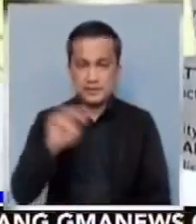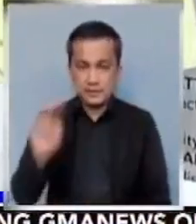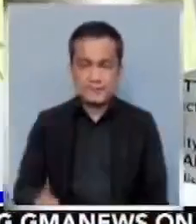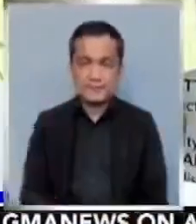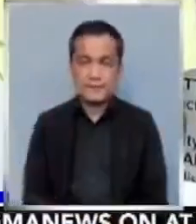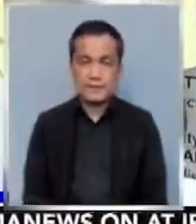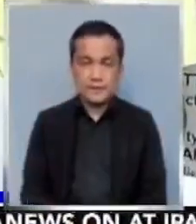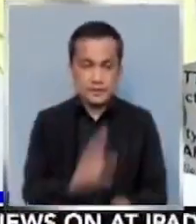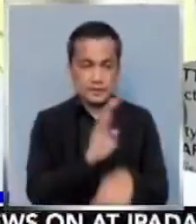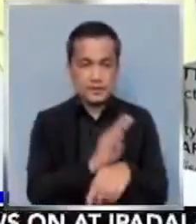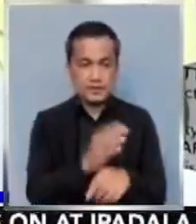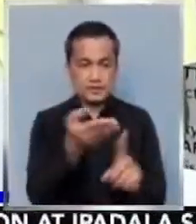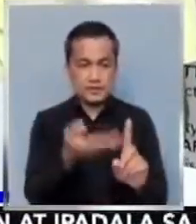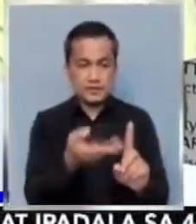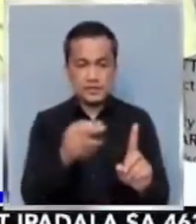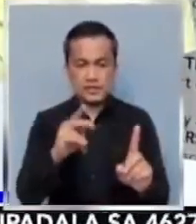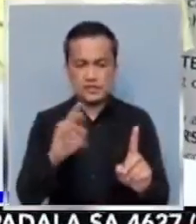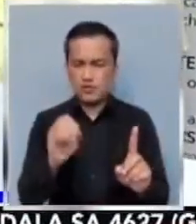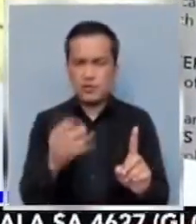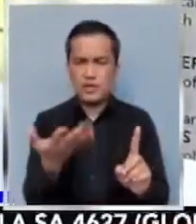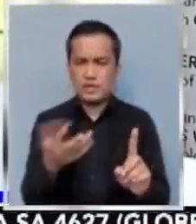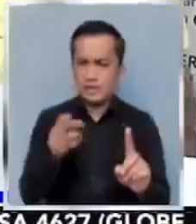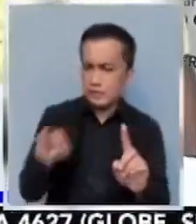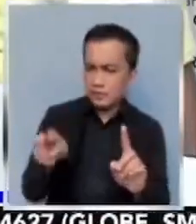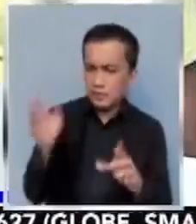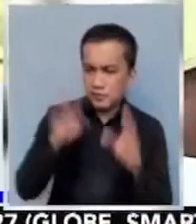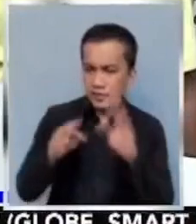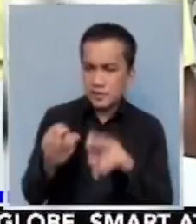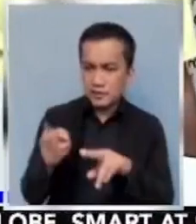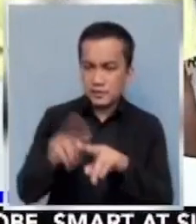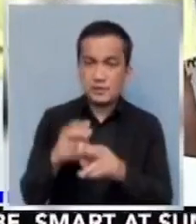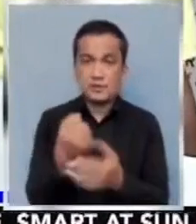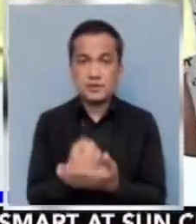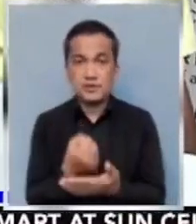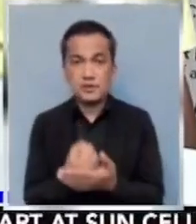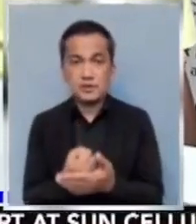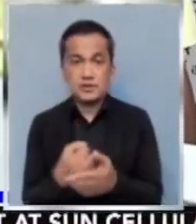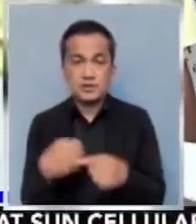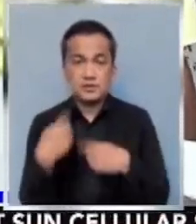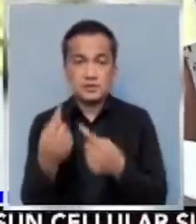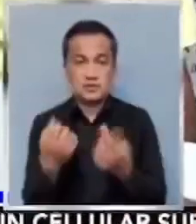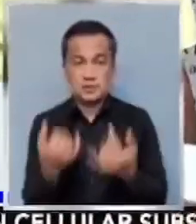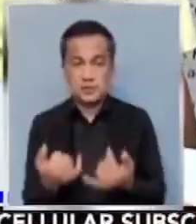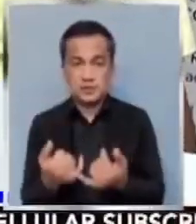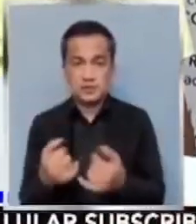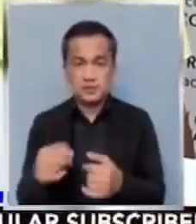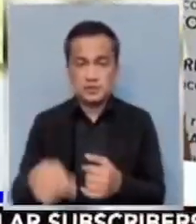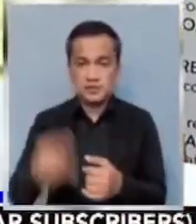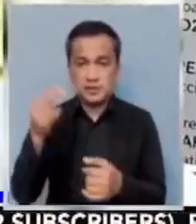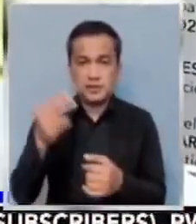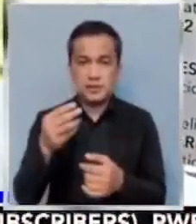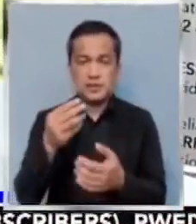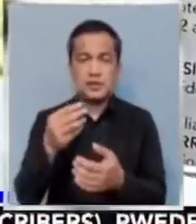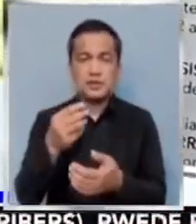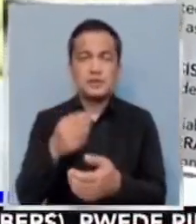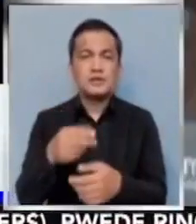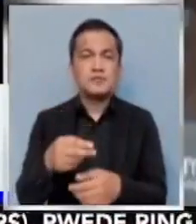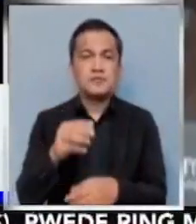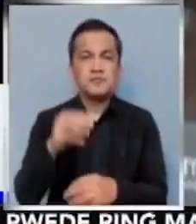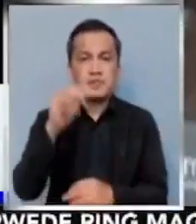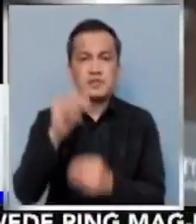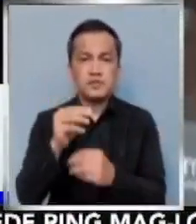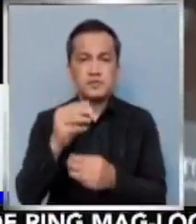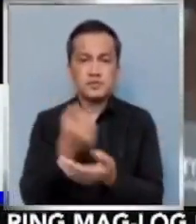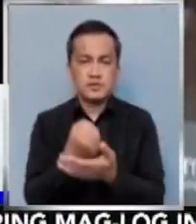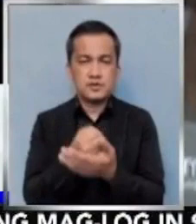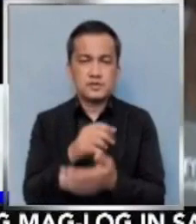Rino, walang nakikitang problema sa pagtaas ng minimum wage, lalo pat sa ngayon, mas mataas daw sa minimum ang pasweldo niya sa mga tauhan. Sa